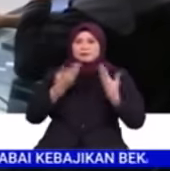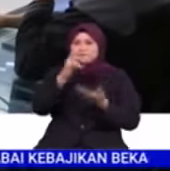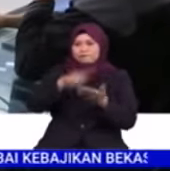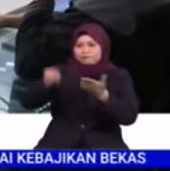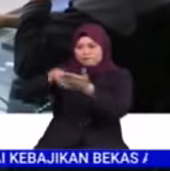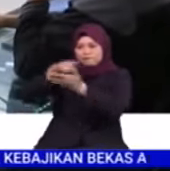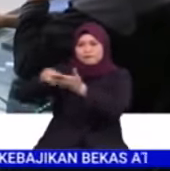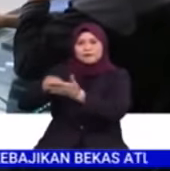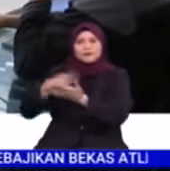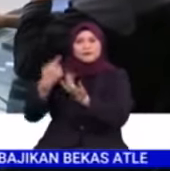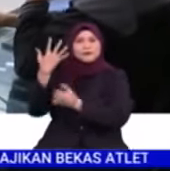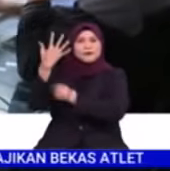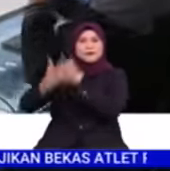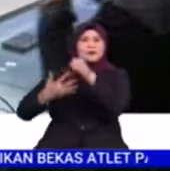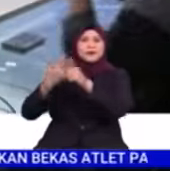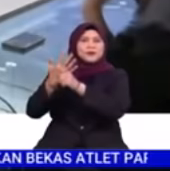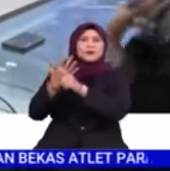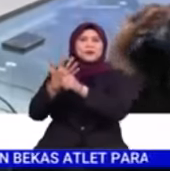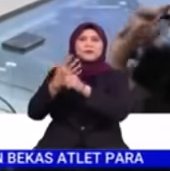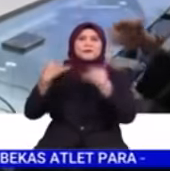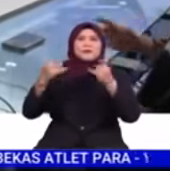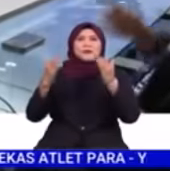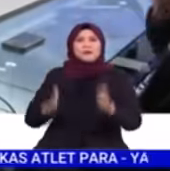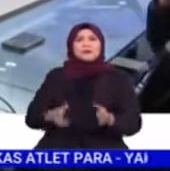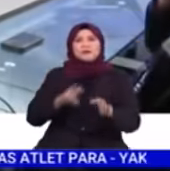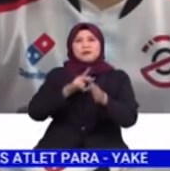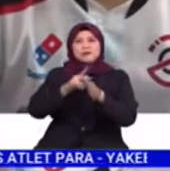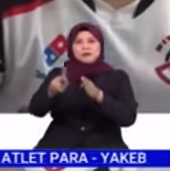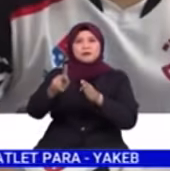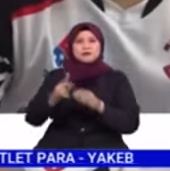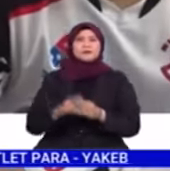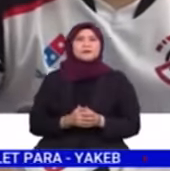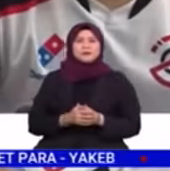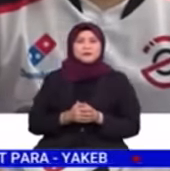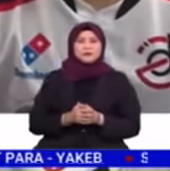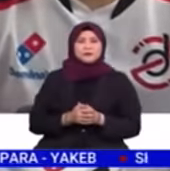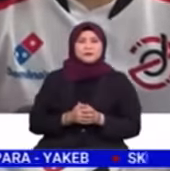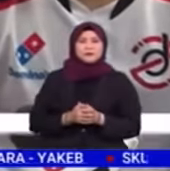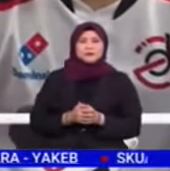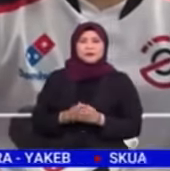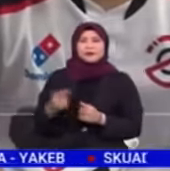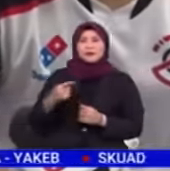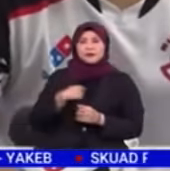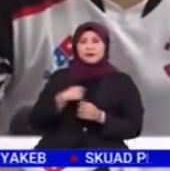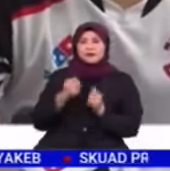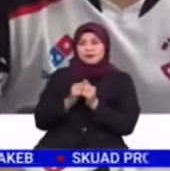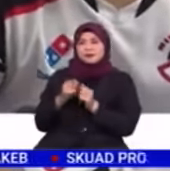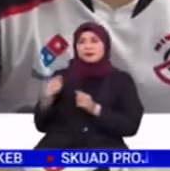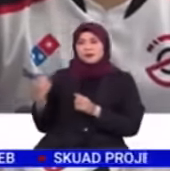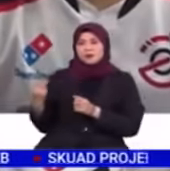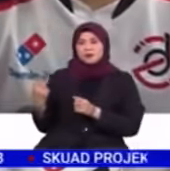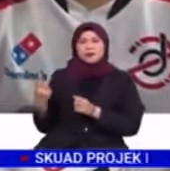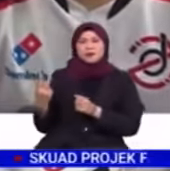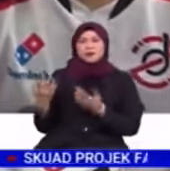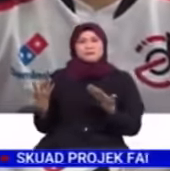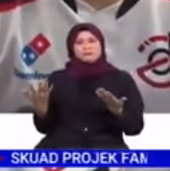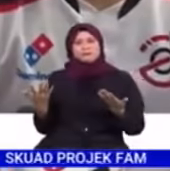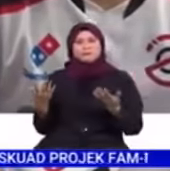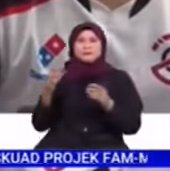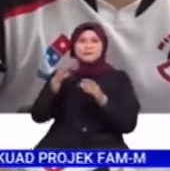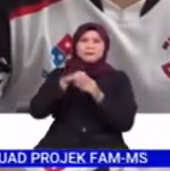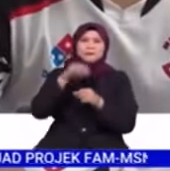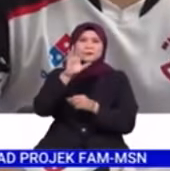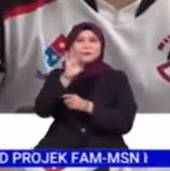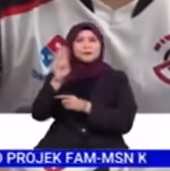sepanjang lima tahun bergelar pemain profesional Kyle harus terima dekat Facebook